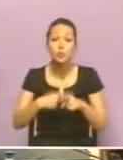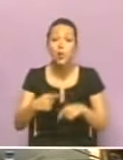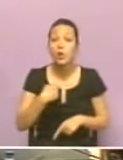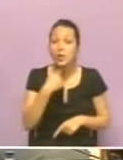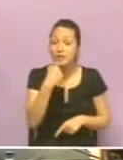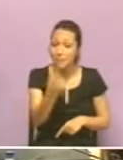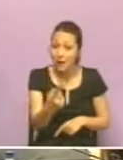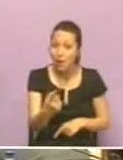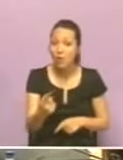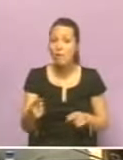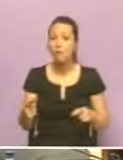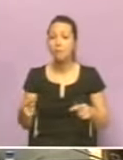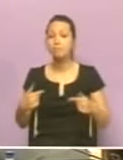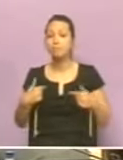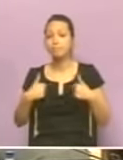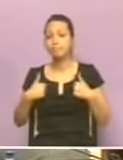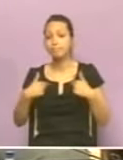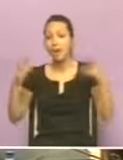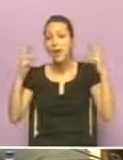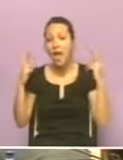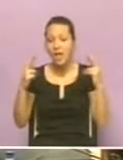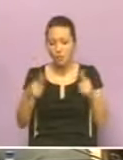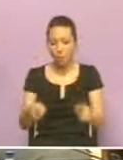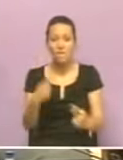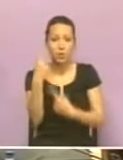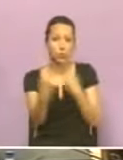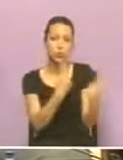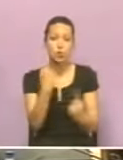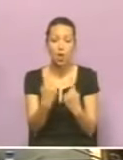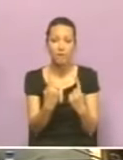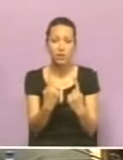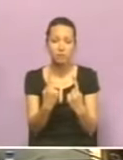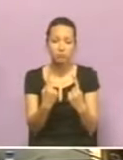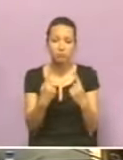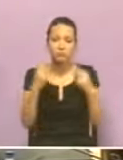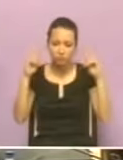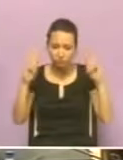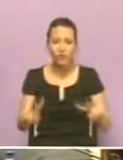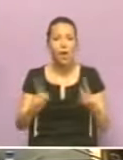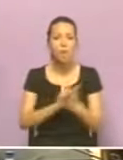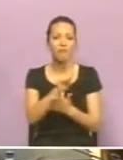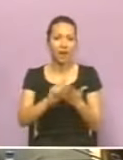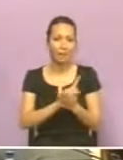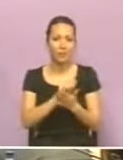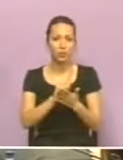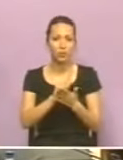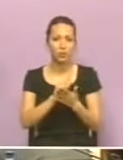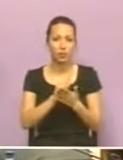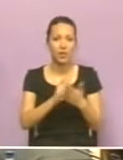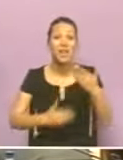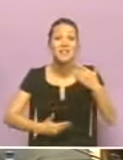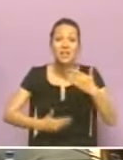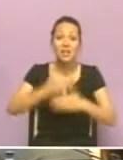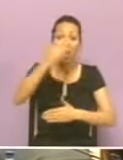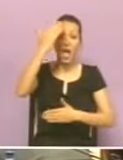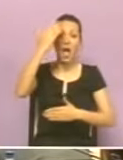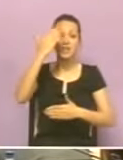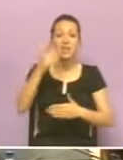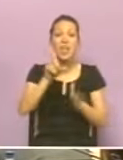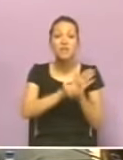da u ovim uslovima, u ovom, da kažem, realnom vremenu, je za grad jeftinije da